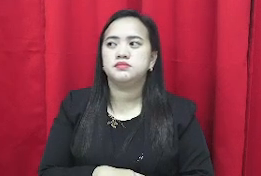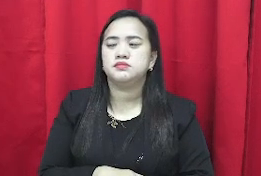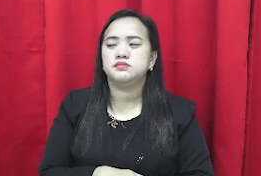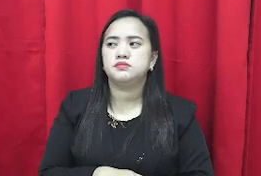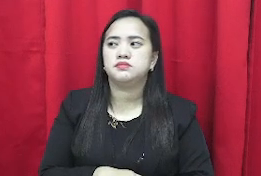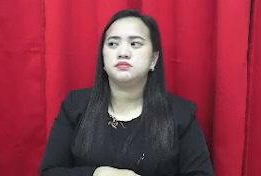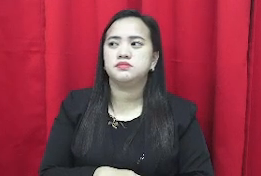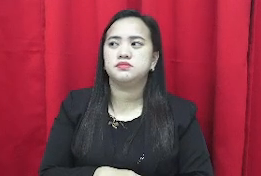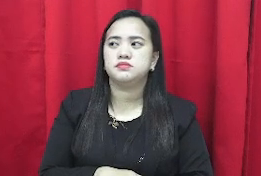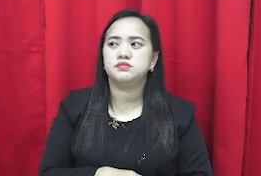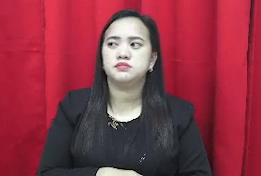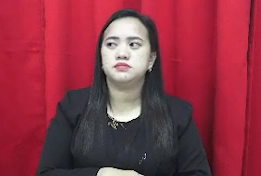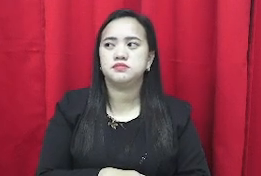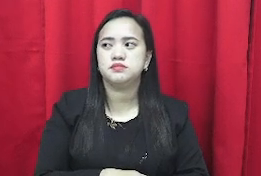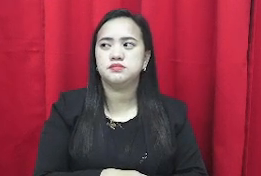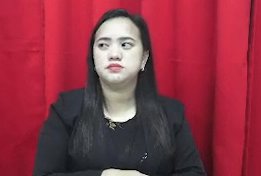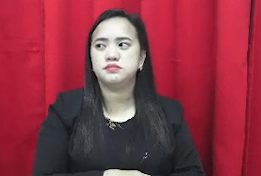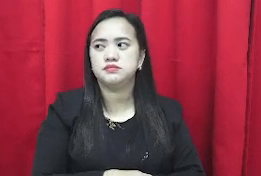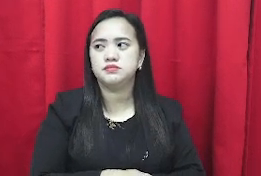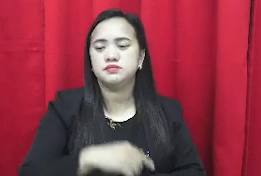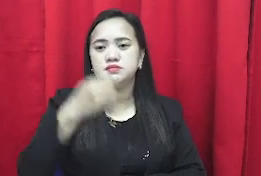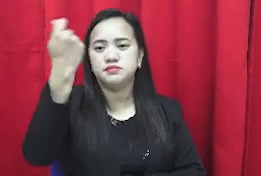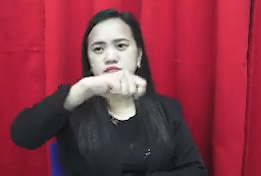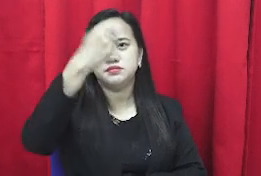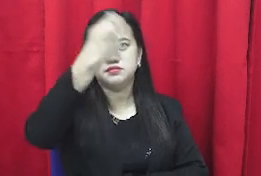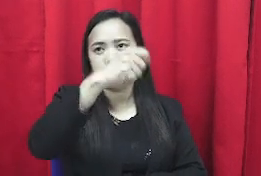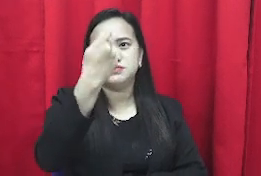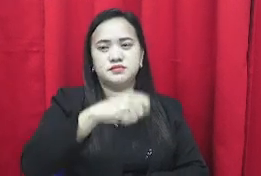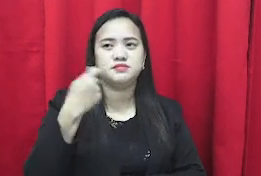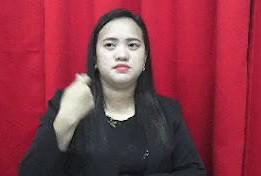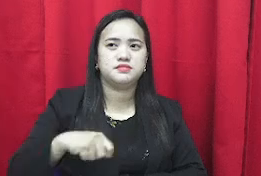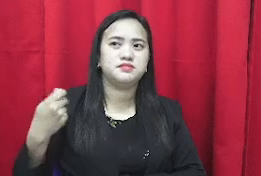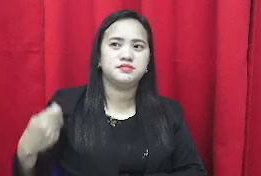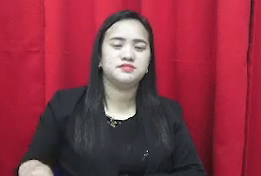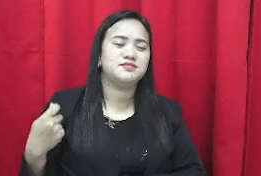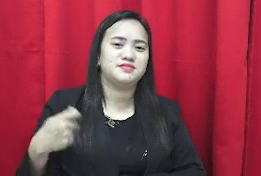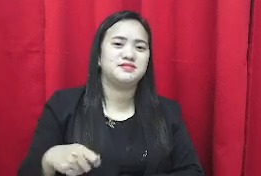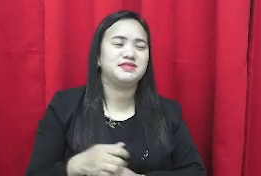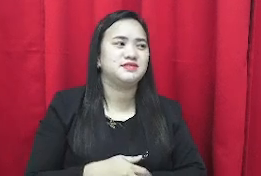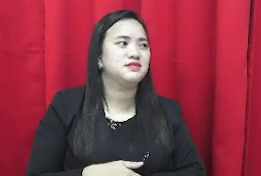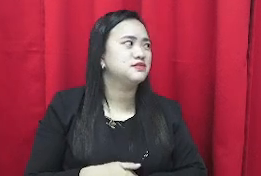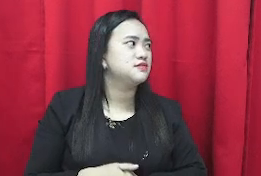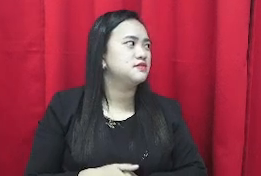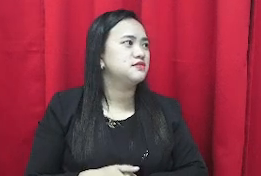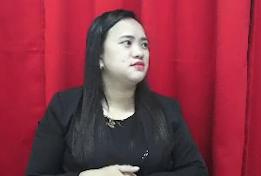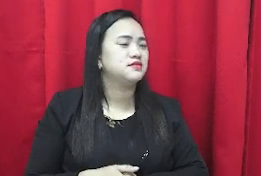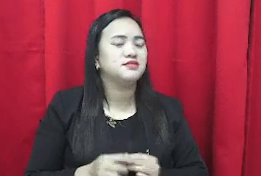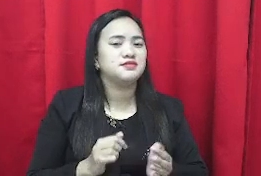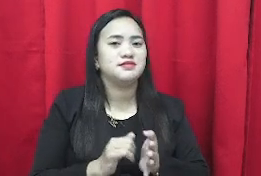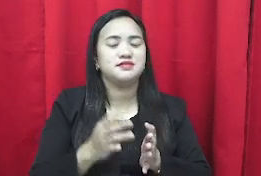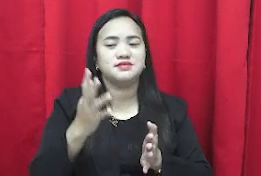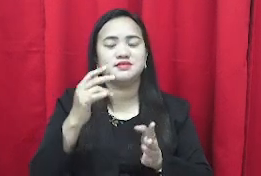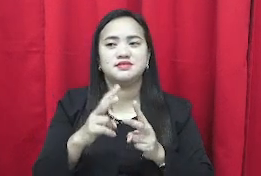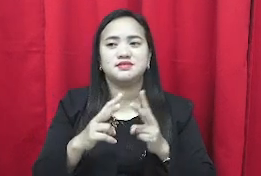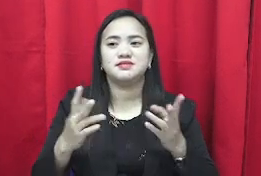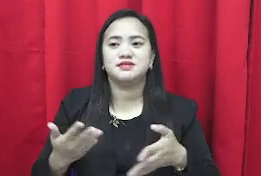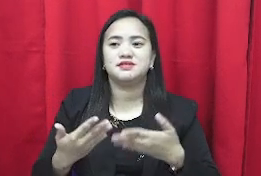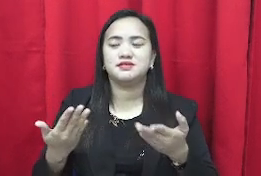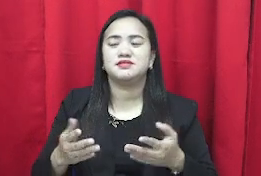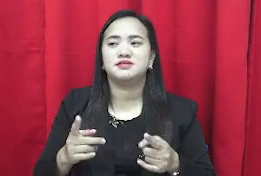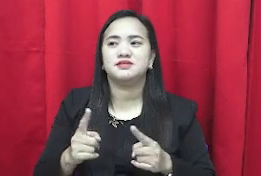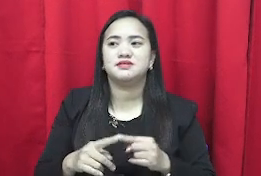ba para maranasan niyo nagpapaypay lang tayo Gan Matulog kayo nak hubad yan ngaya tuwa ako sa mga actually aan actually ako